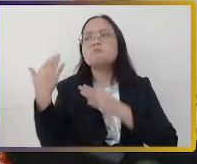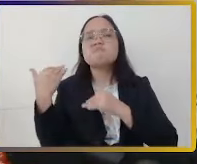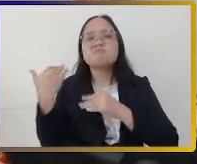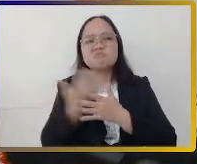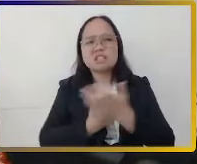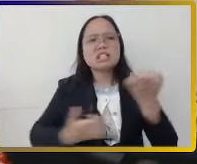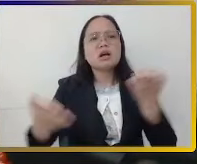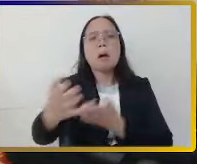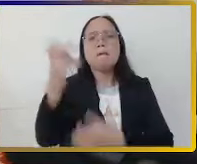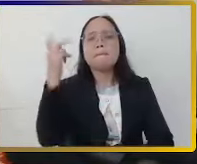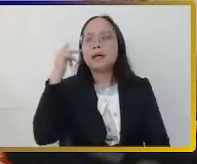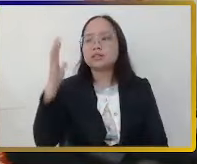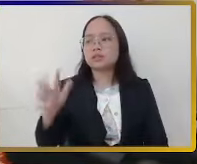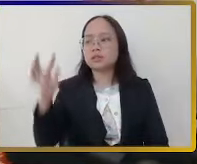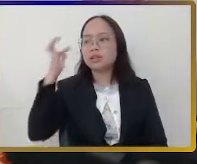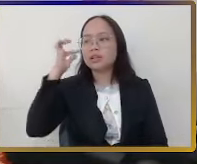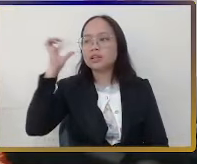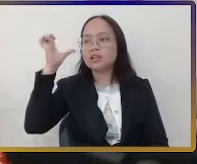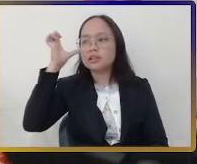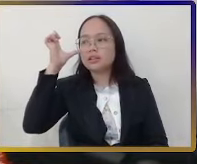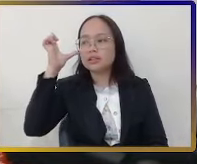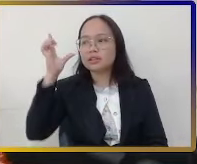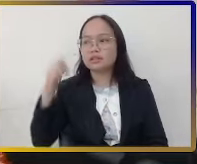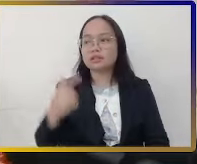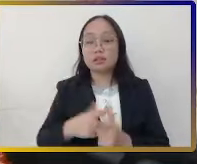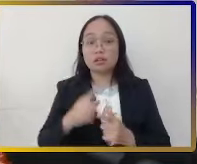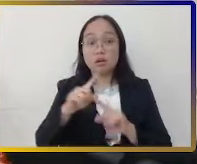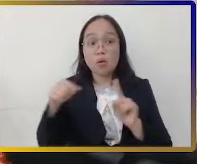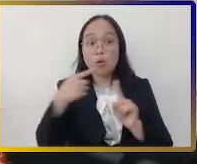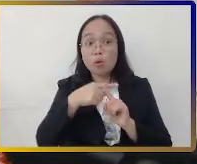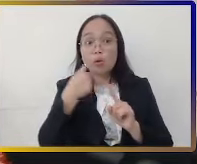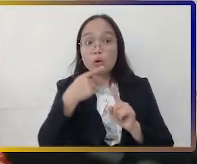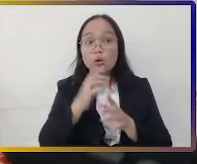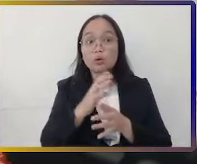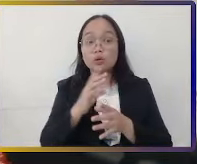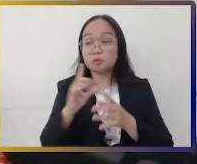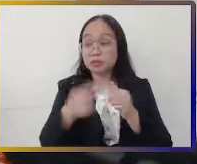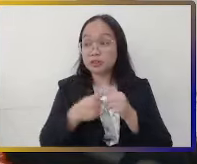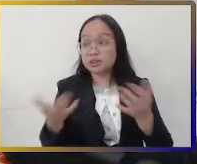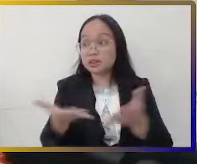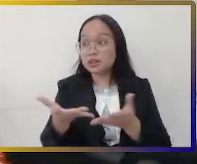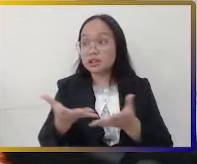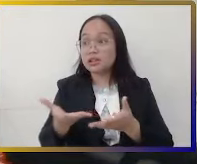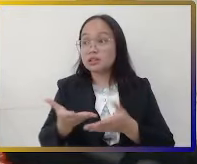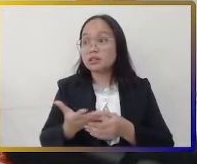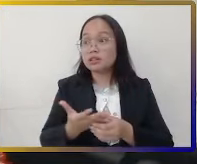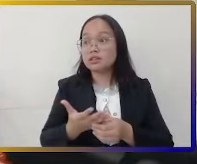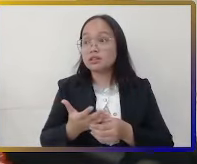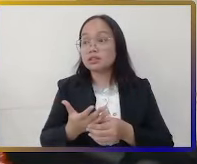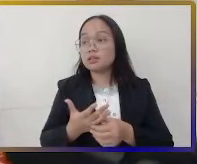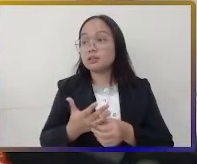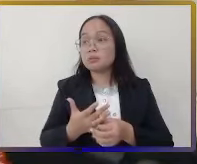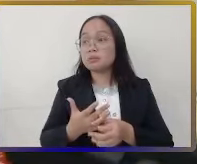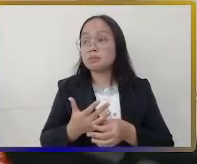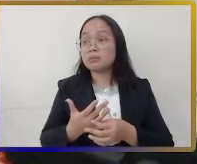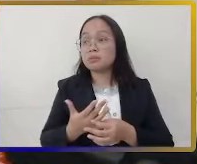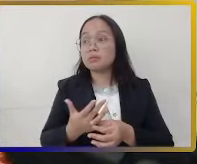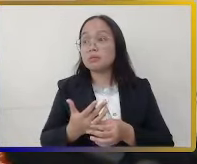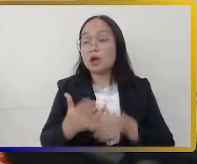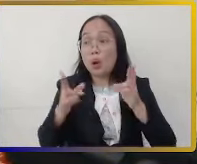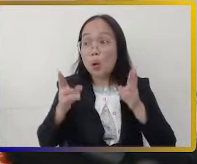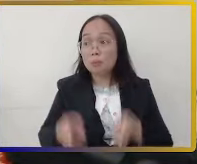paltan na yan si Pastor Hill dyan. Eh ako man nagsimula kasi nito kasi wala naman sino si wala naman ibang may kapangyarihan dito humanly speaking.